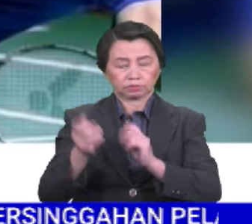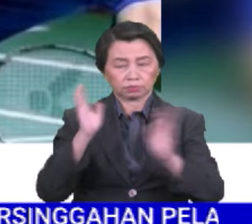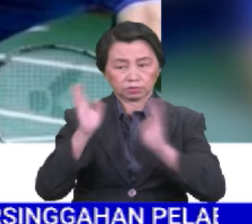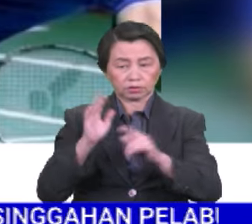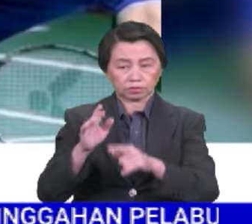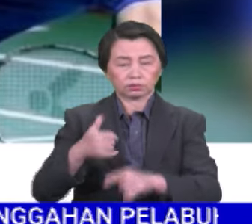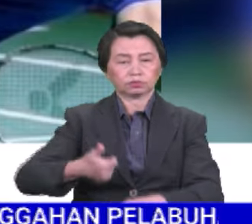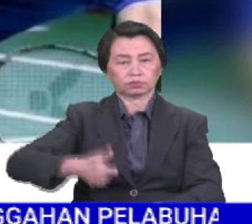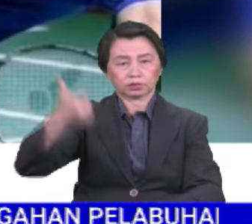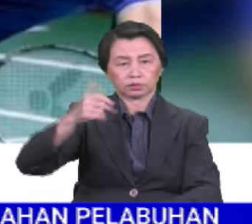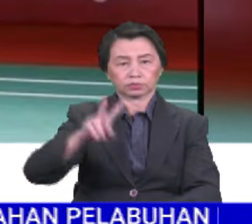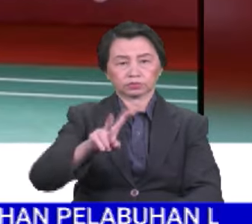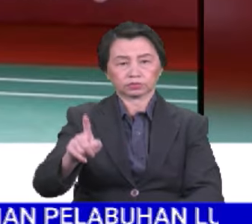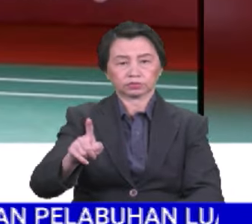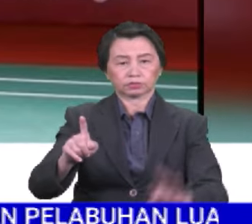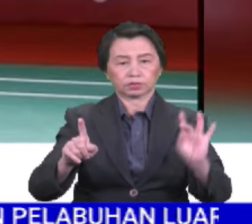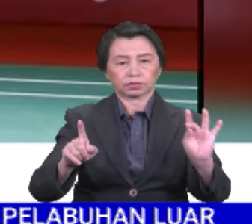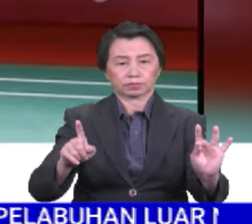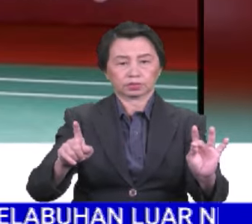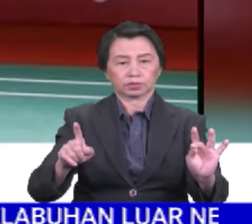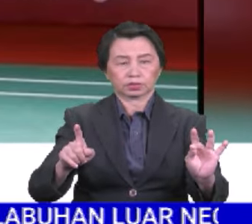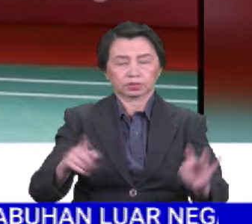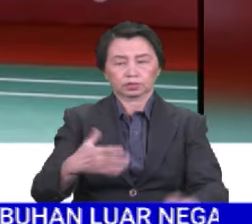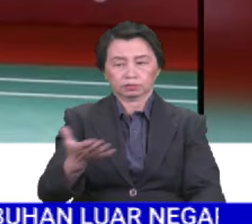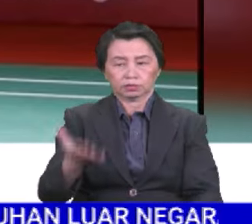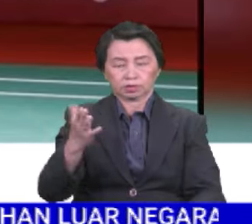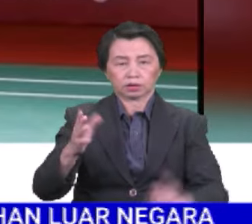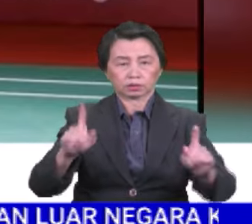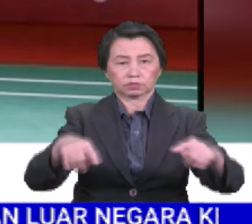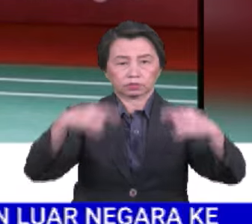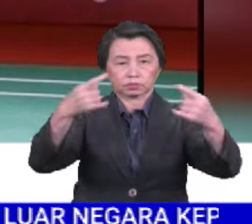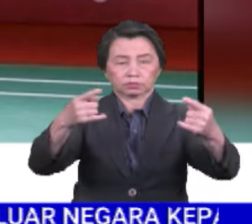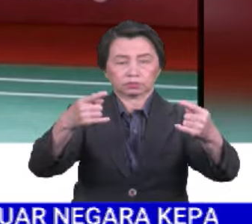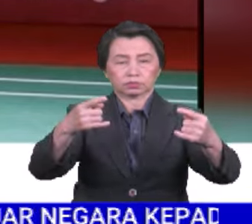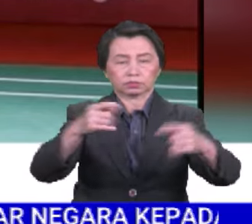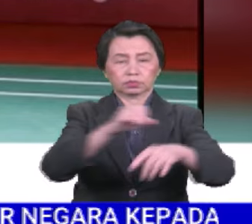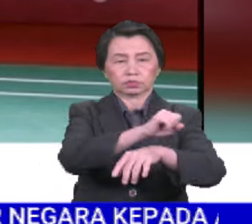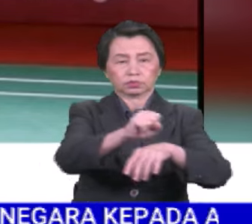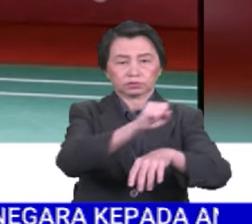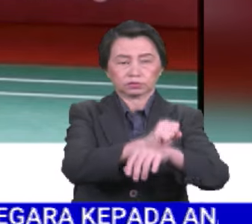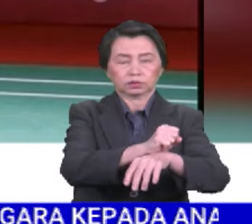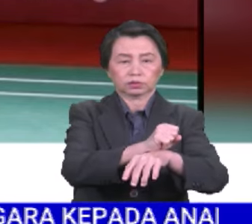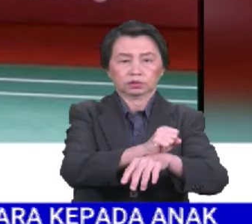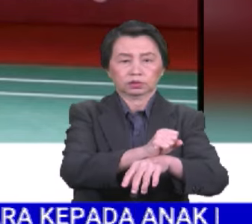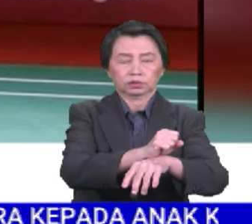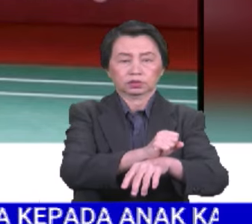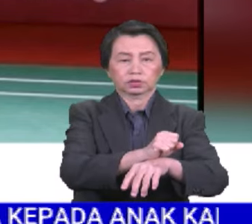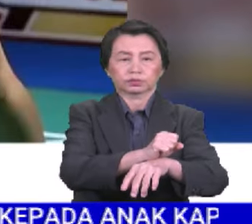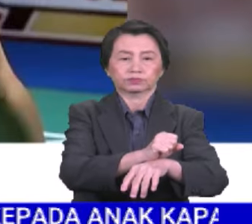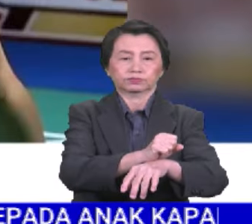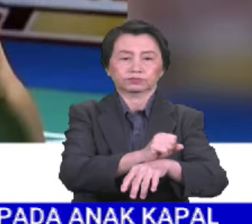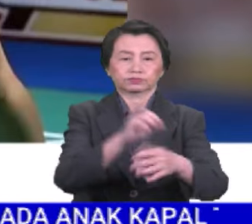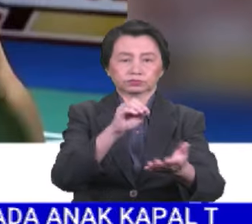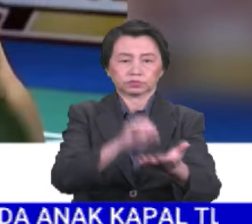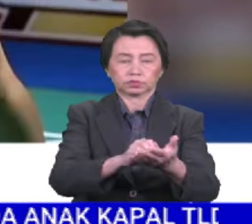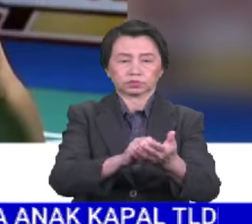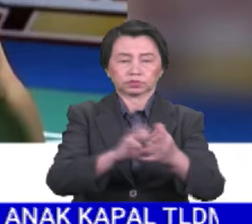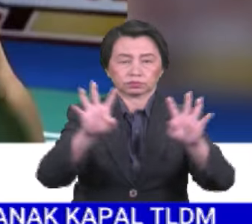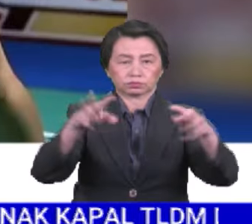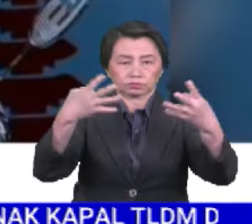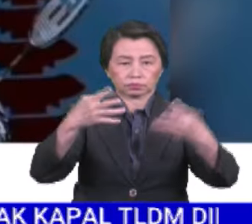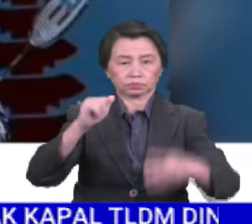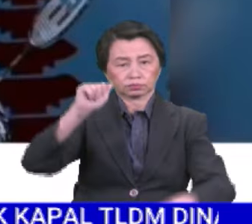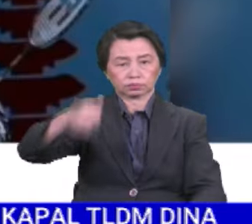apabila menang 2018 meraih ke akan bertemu berguru Singapura Cerry hyungkai Tan wehede suku